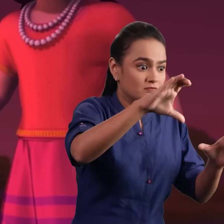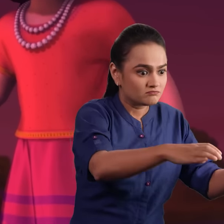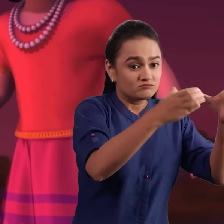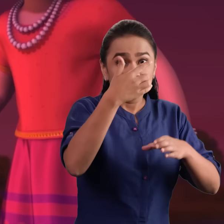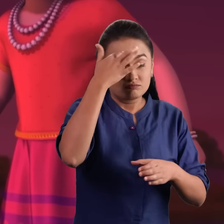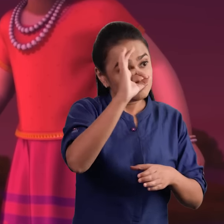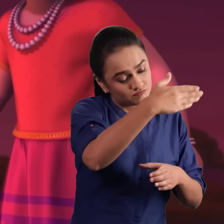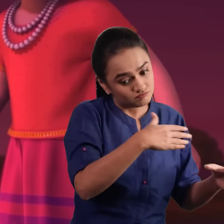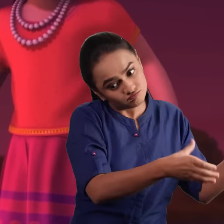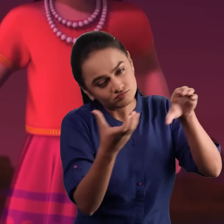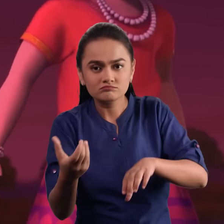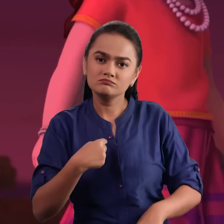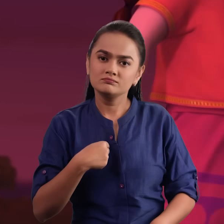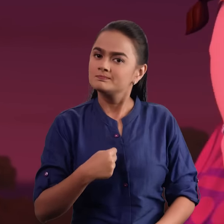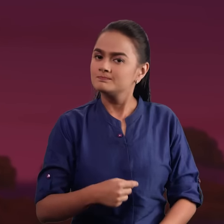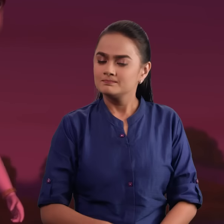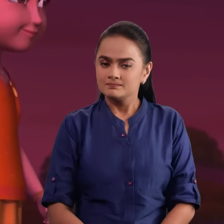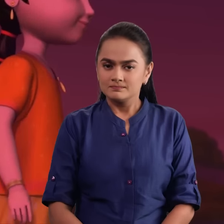अपना शुद्ध जल लाएंगी।